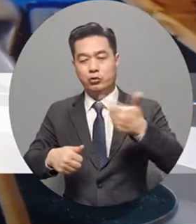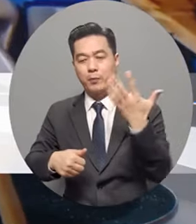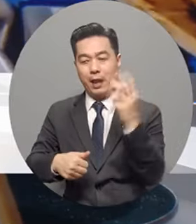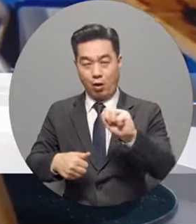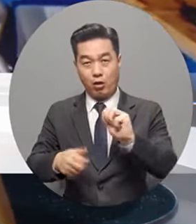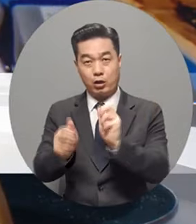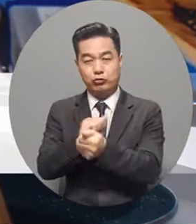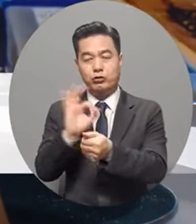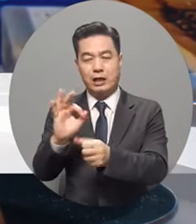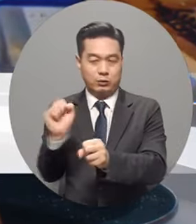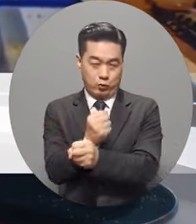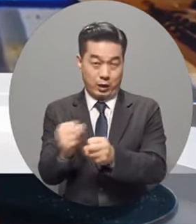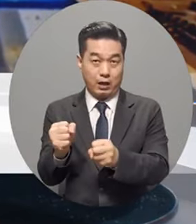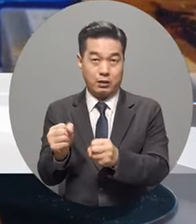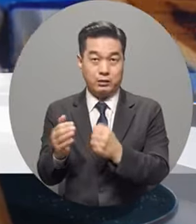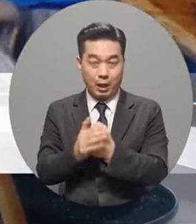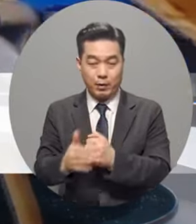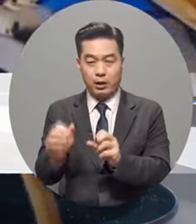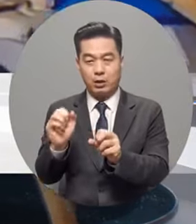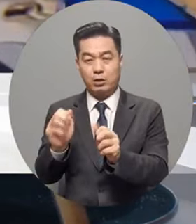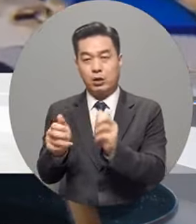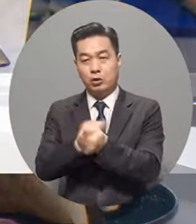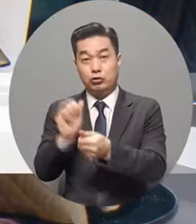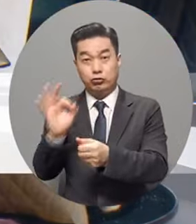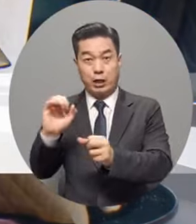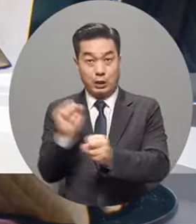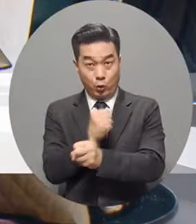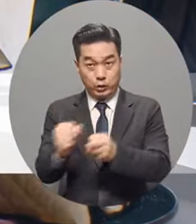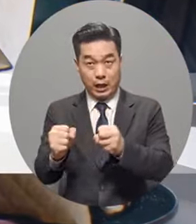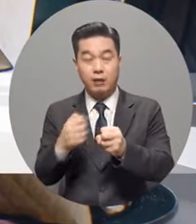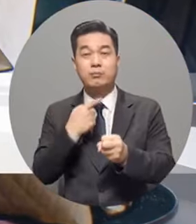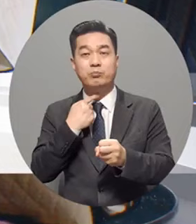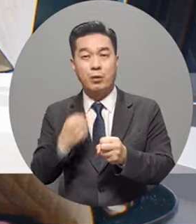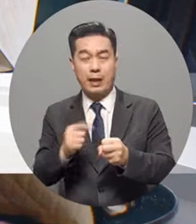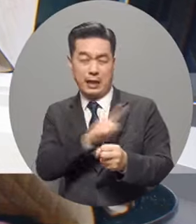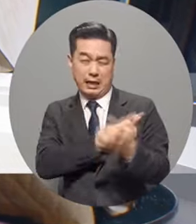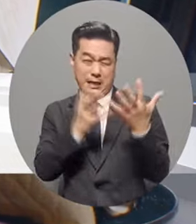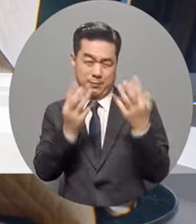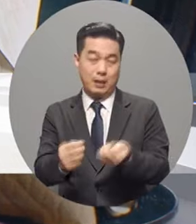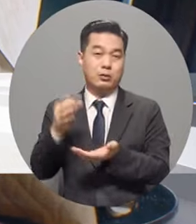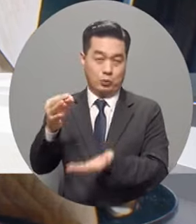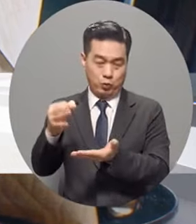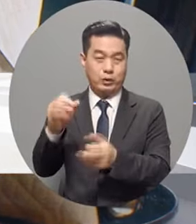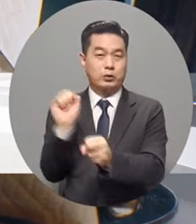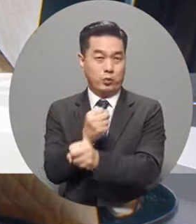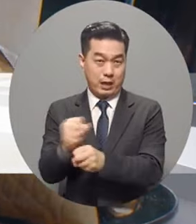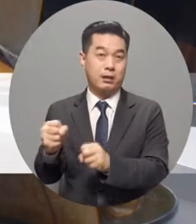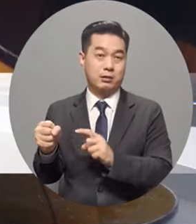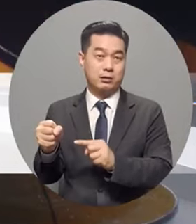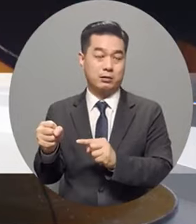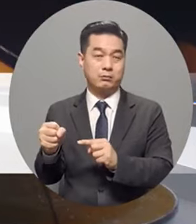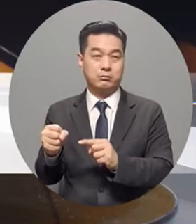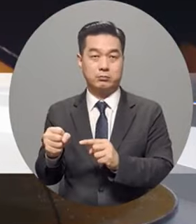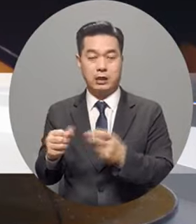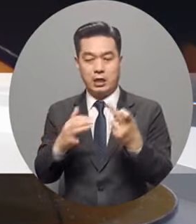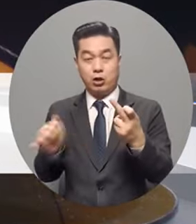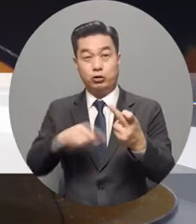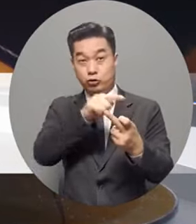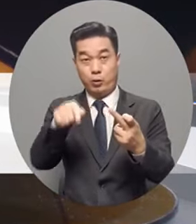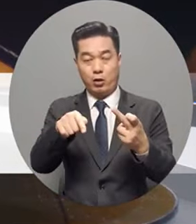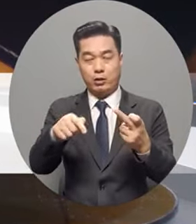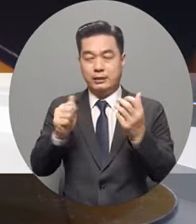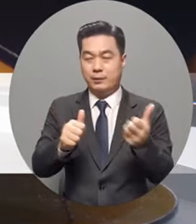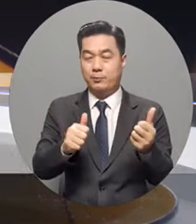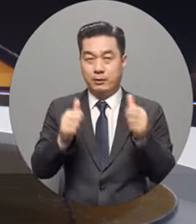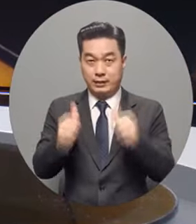달했는데 단일 종목 주가 조작 범행으로는 역대 가장 큰 규모였습니다. 검찰이 일당 12명을 재판에